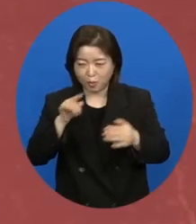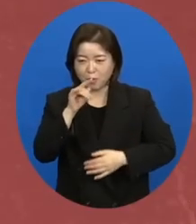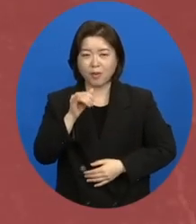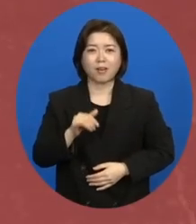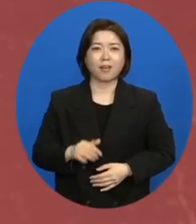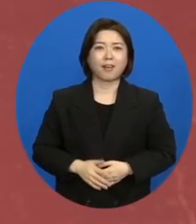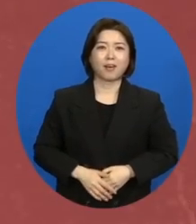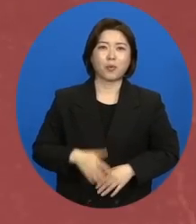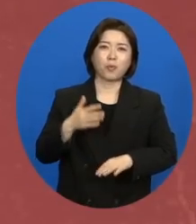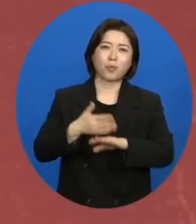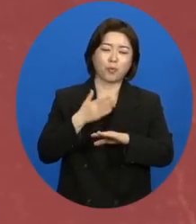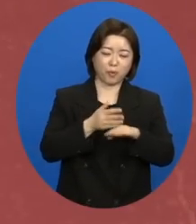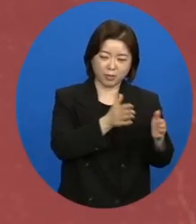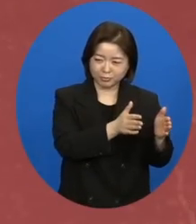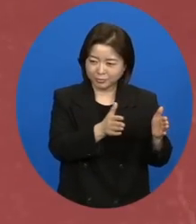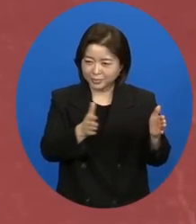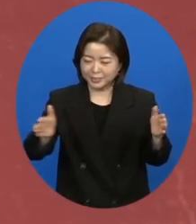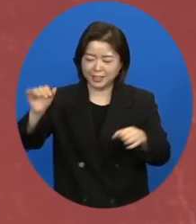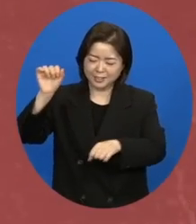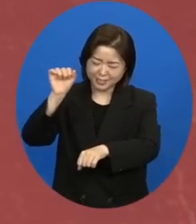감사하게 전개해 주셨는데